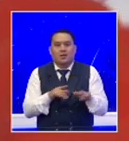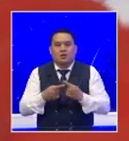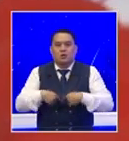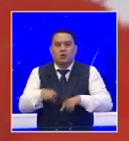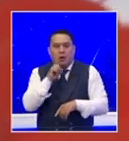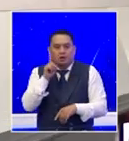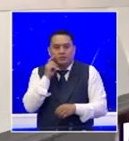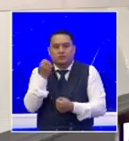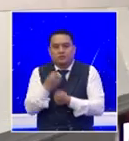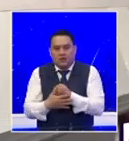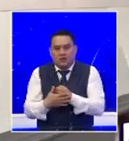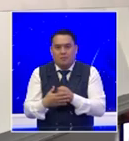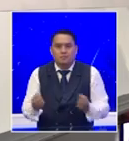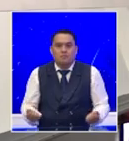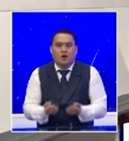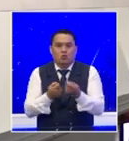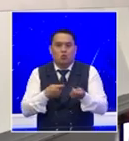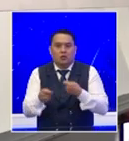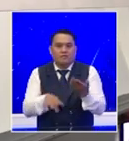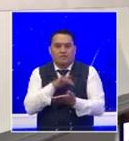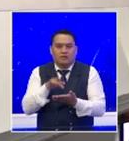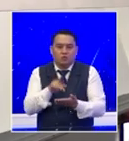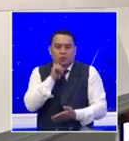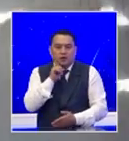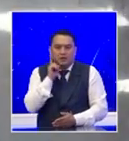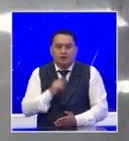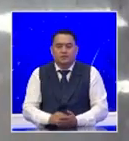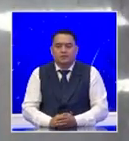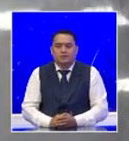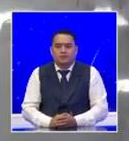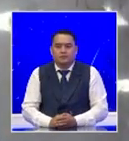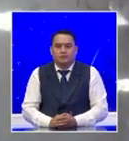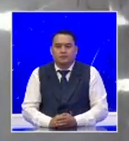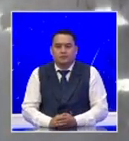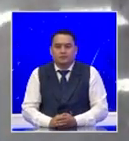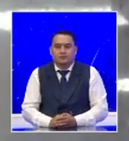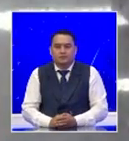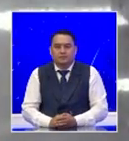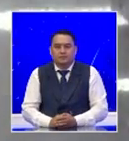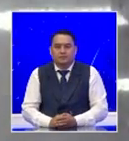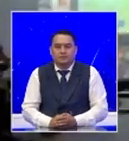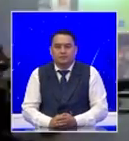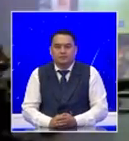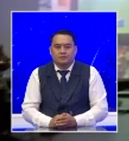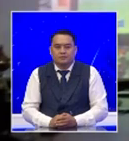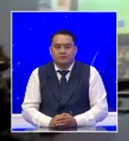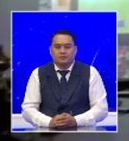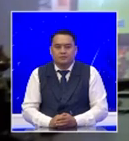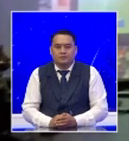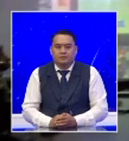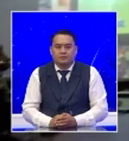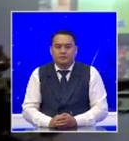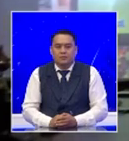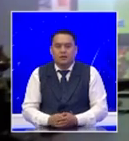организовано молодежным ресурсным центром при поддержке управления по вопросам молодежной политики Алматинской области. Замановый